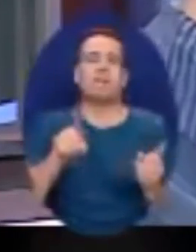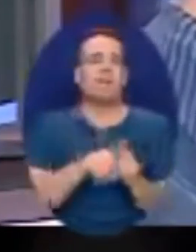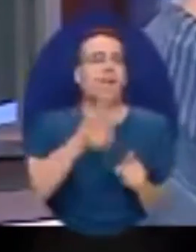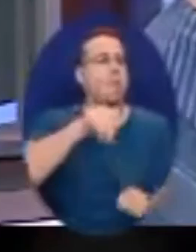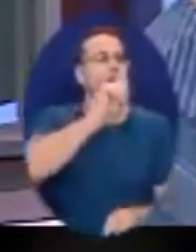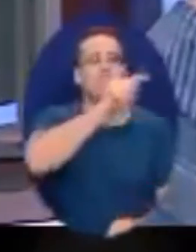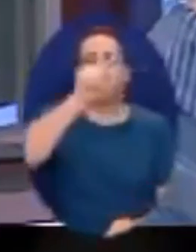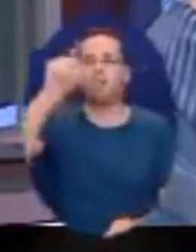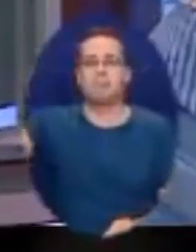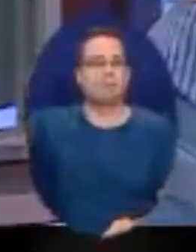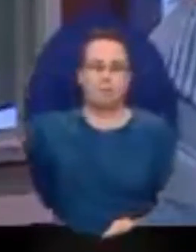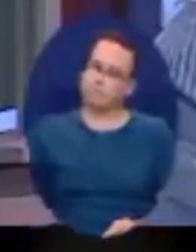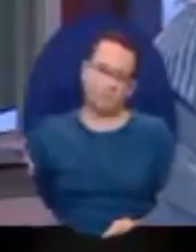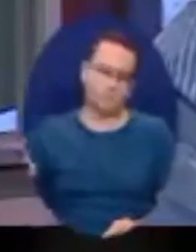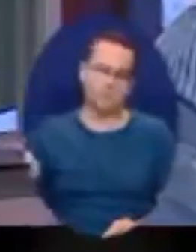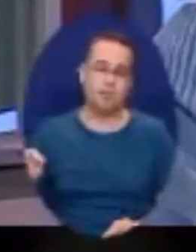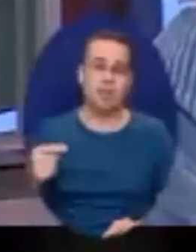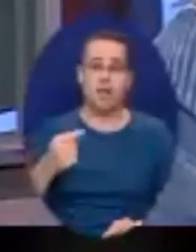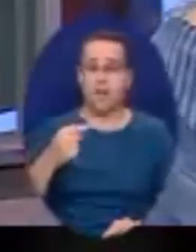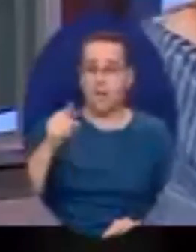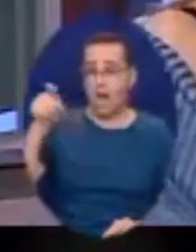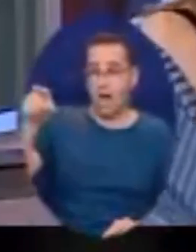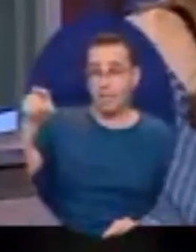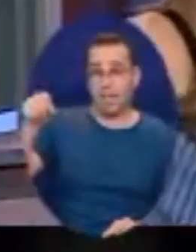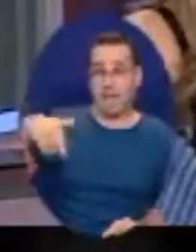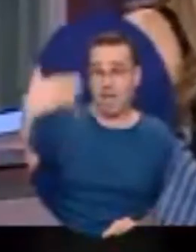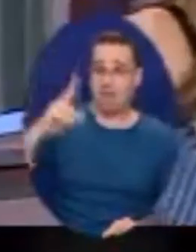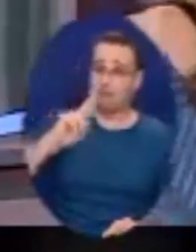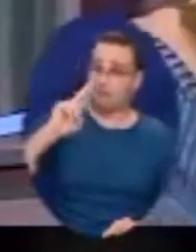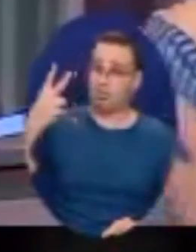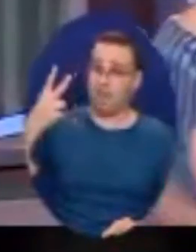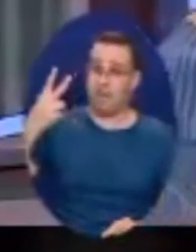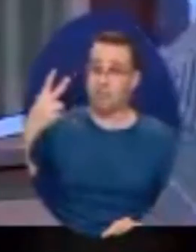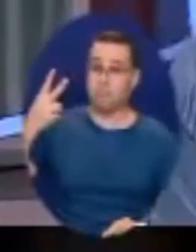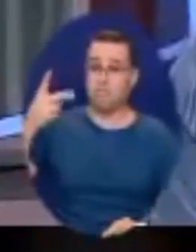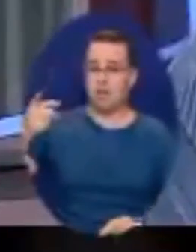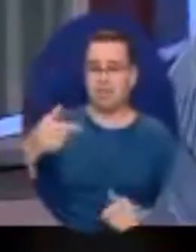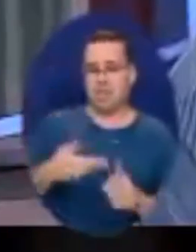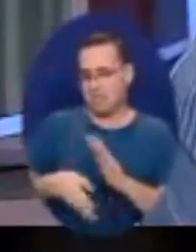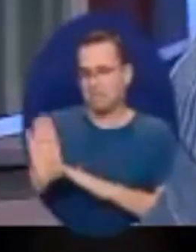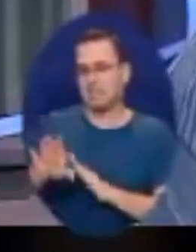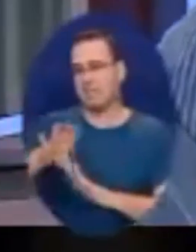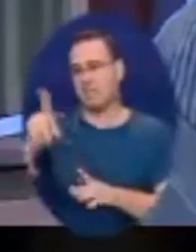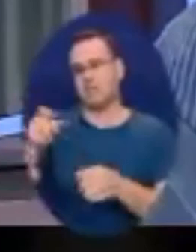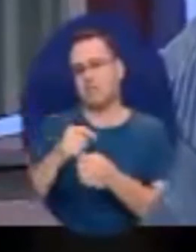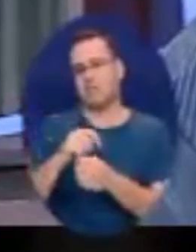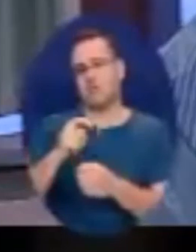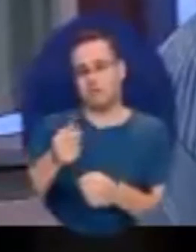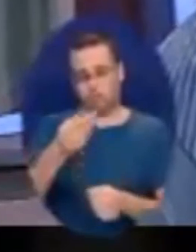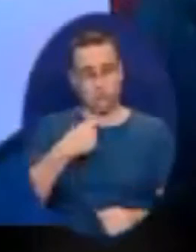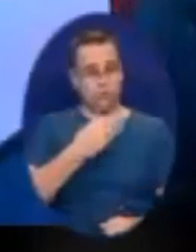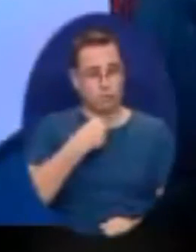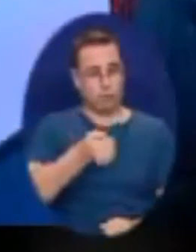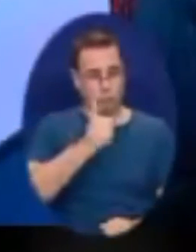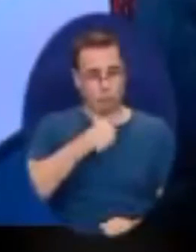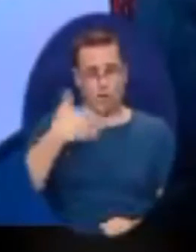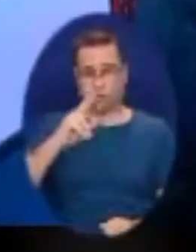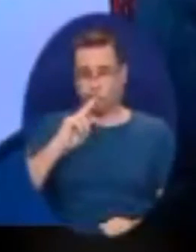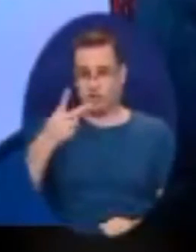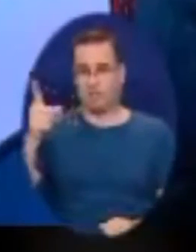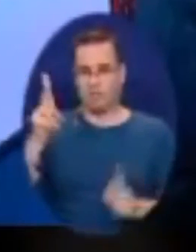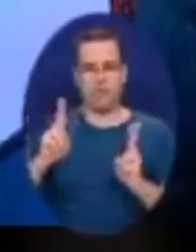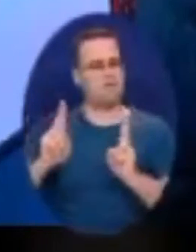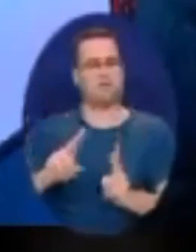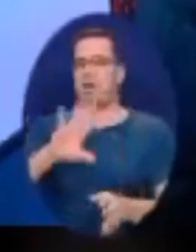ולהגיד, וואלה, תראה, אתה תצא אחרי שנתיים של שימוש, הכל יהיה בסדר, אין כזה דבר.